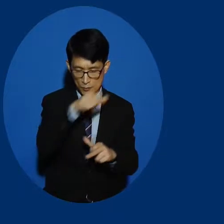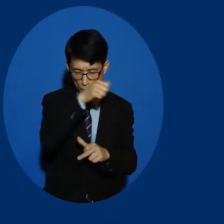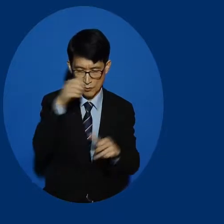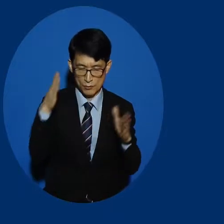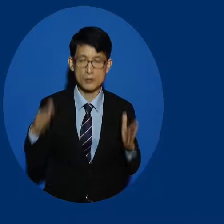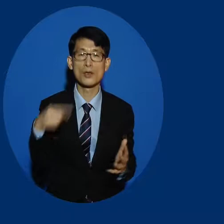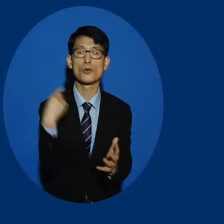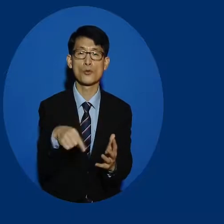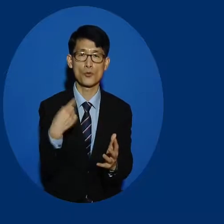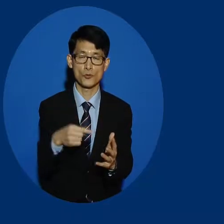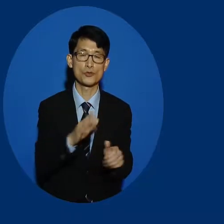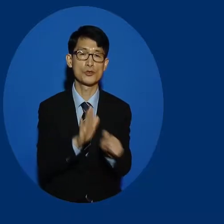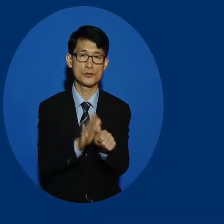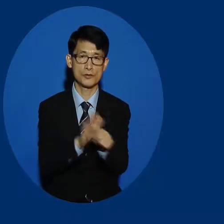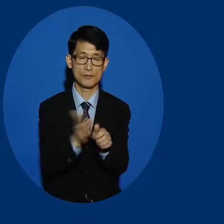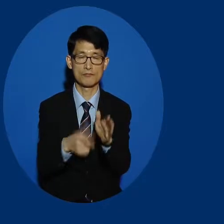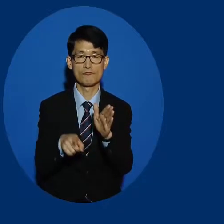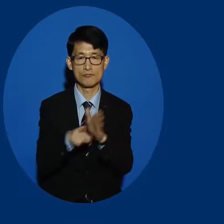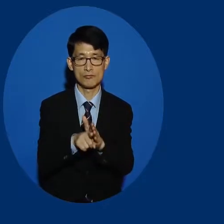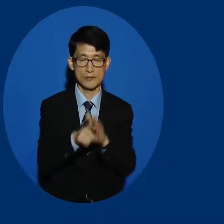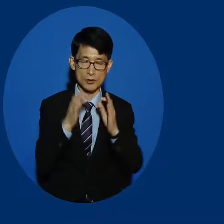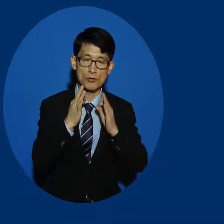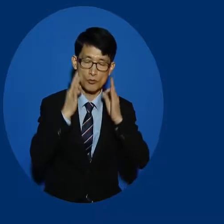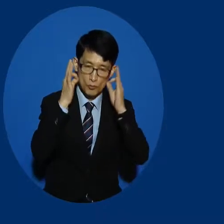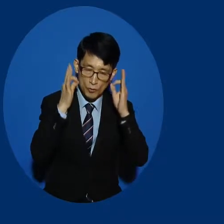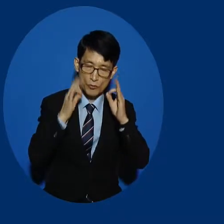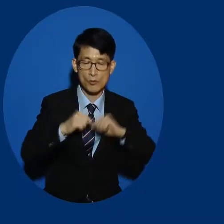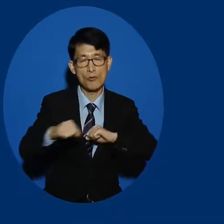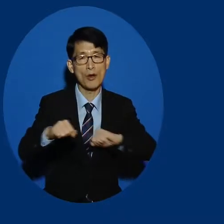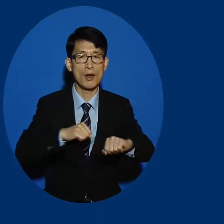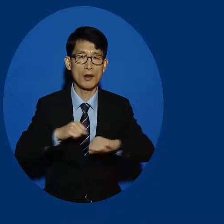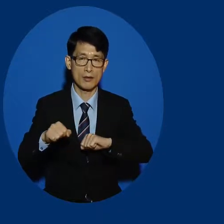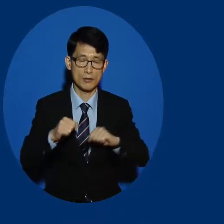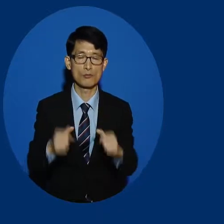장애인 평생교육 지원을 위한 노력들이 이루어지고 있습니다.